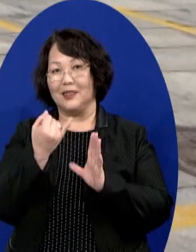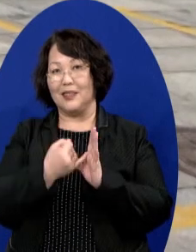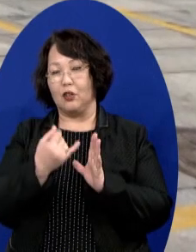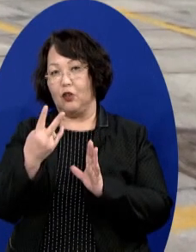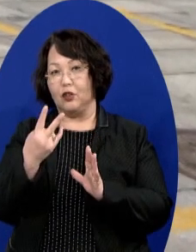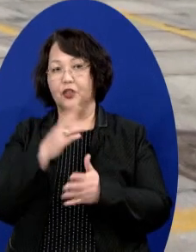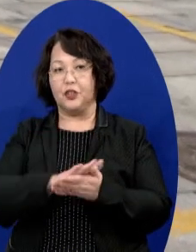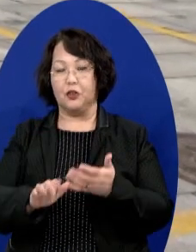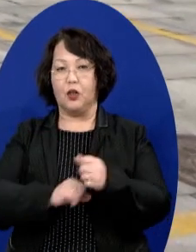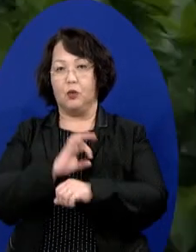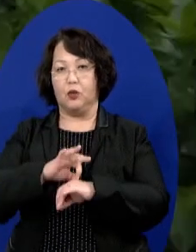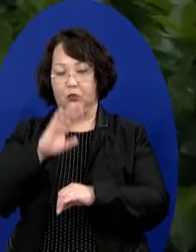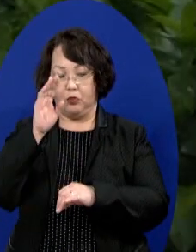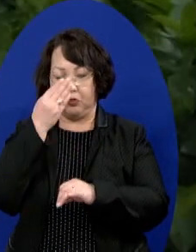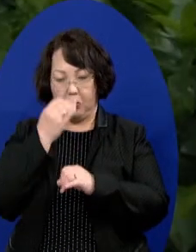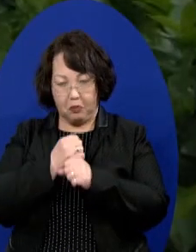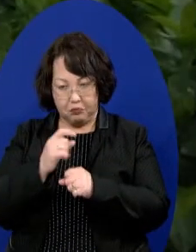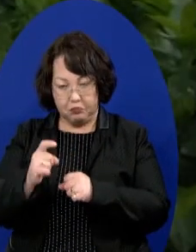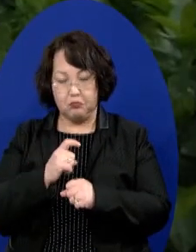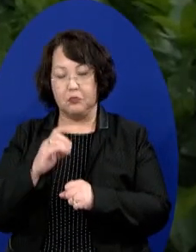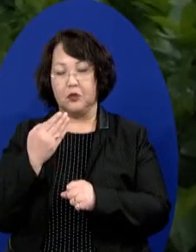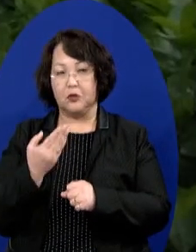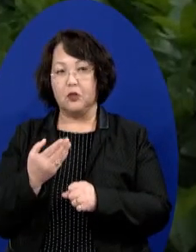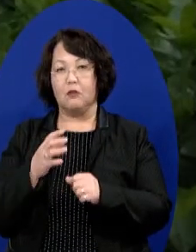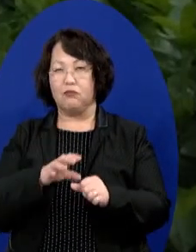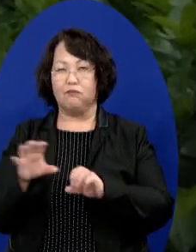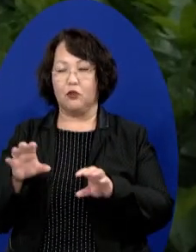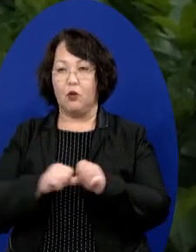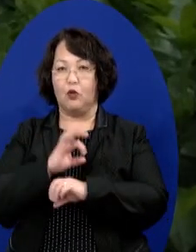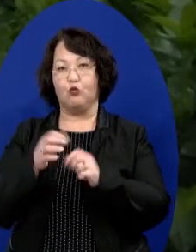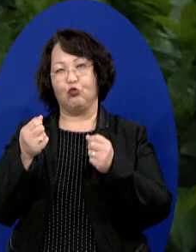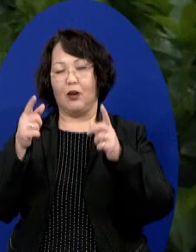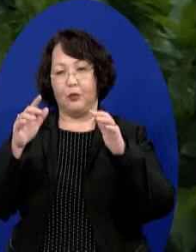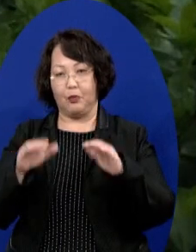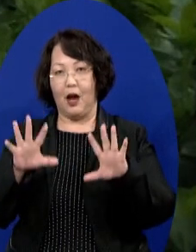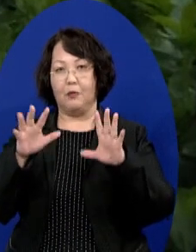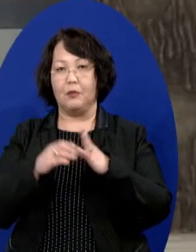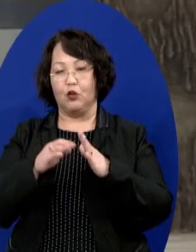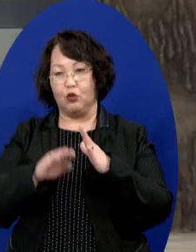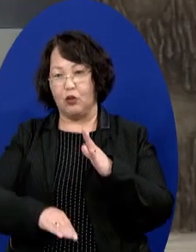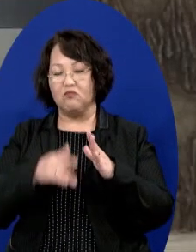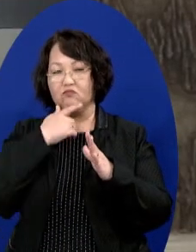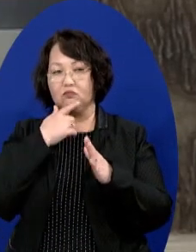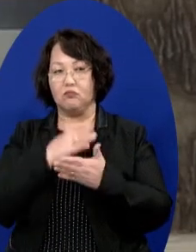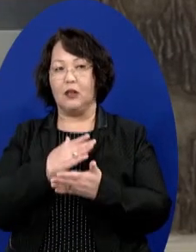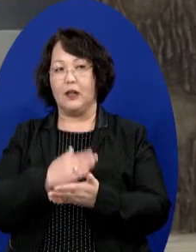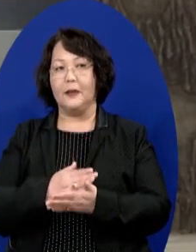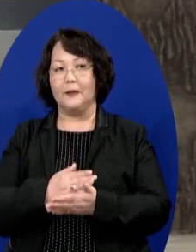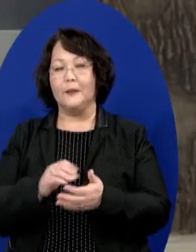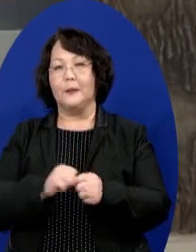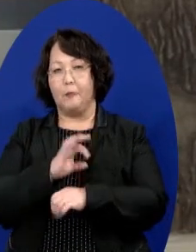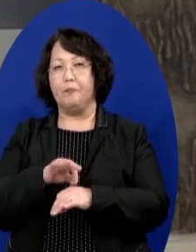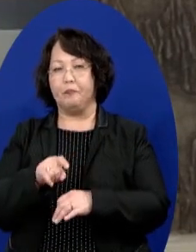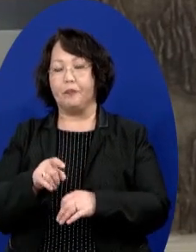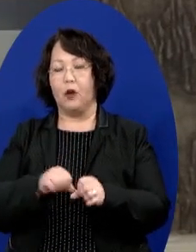13562 шин тохиолдол бүртгэгджээ. Хөл хорооны хугацаанд халдварын тоо буурсан ч 10,000-аас буурахгүй байна. Мөн сүүлийн өдрүүдэд халдвараар